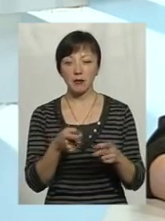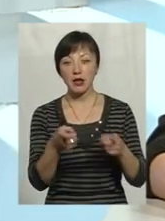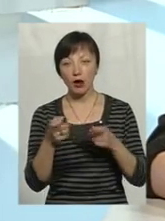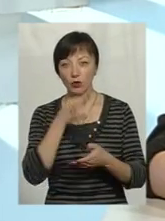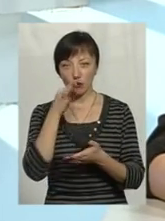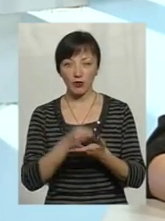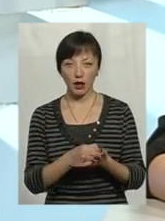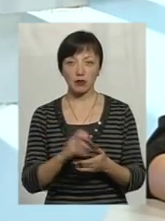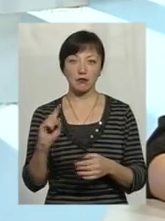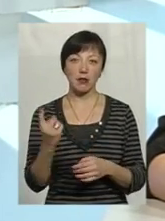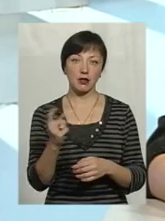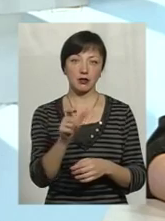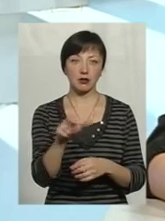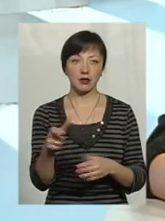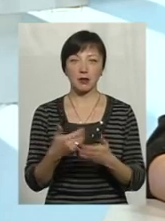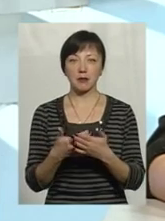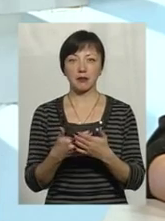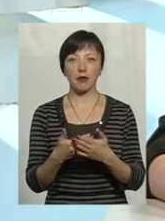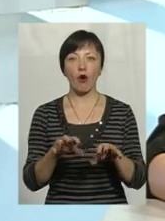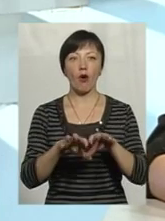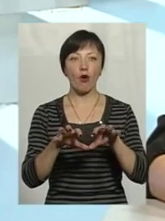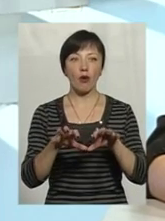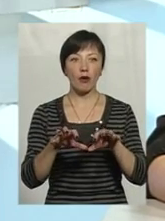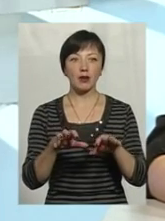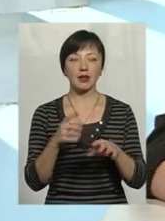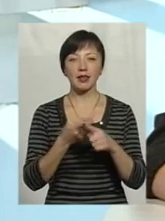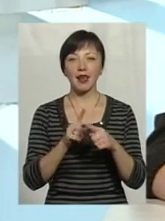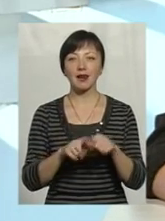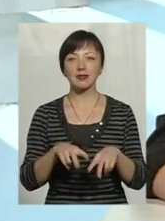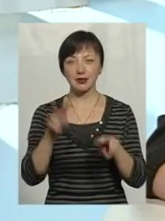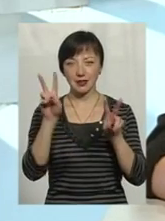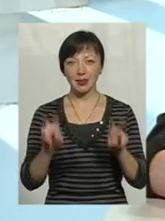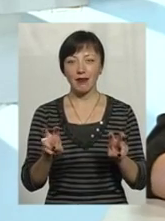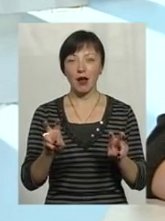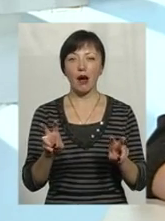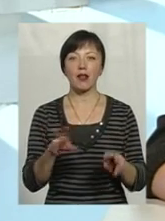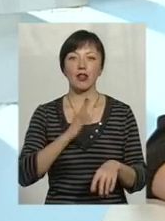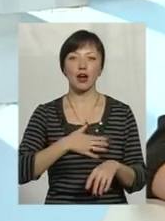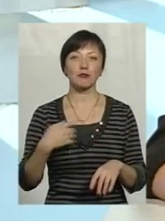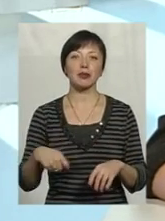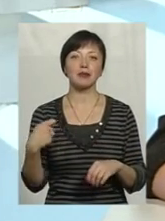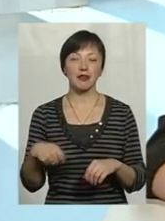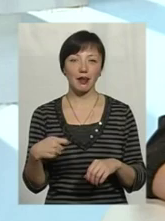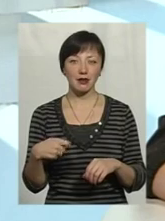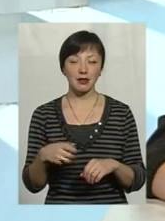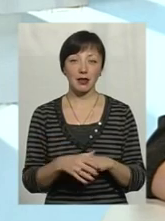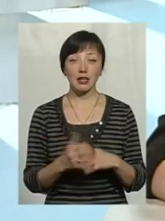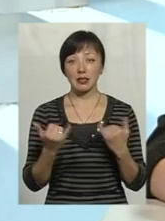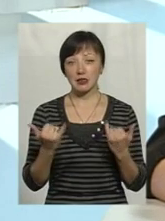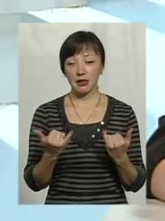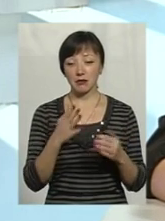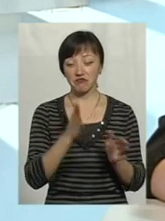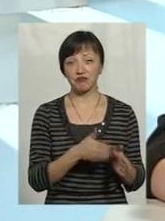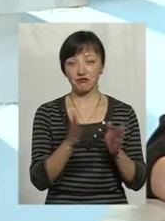до відповідальності перших так сизих цих голубів, як зазначив в нас президент. Зараз я вже ж бачу